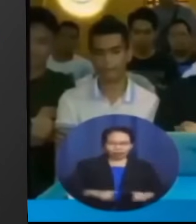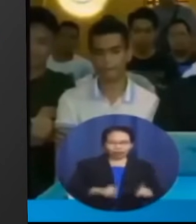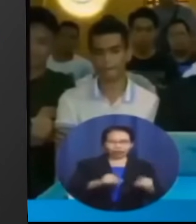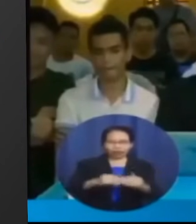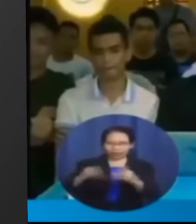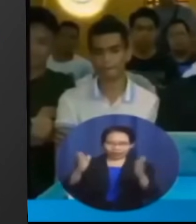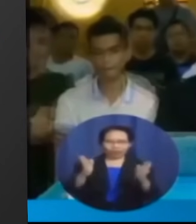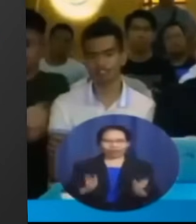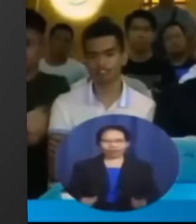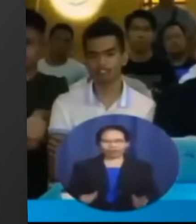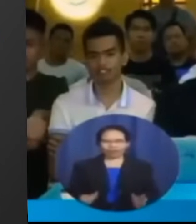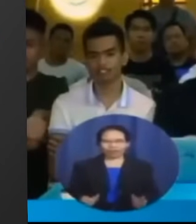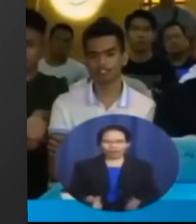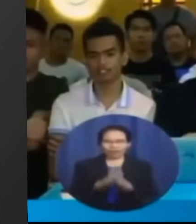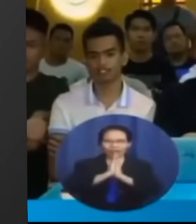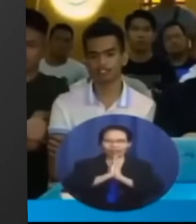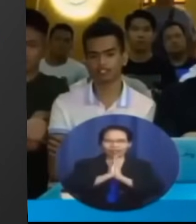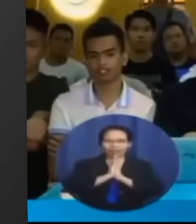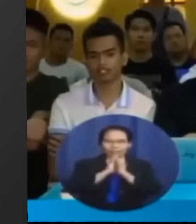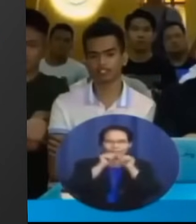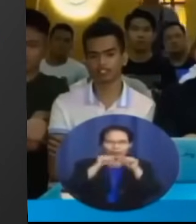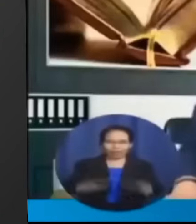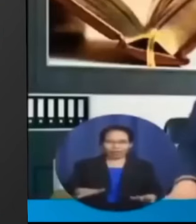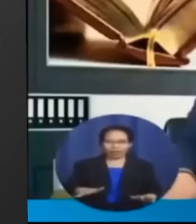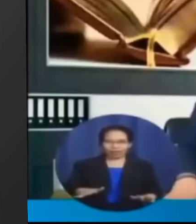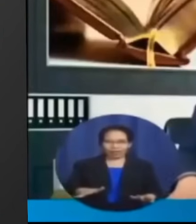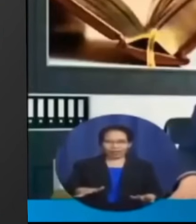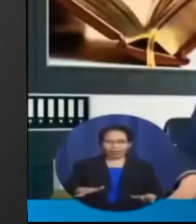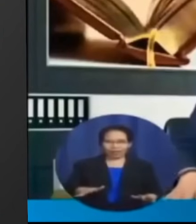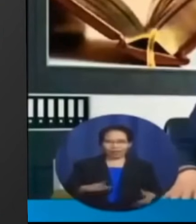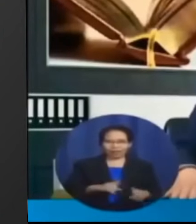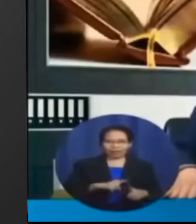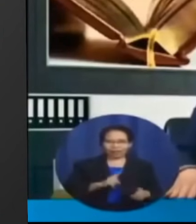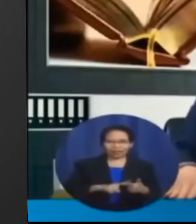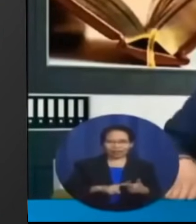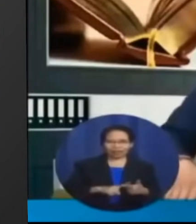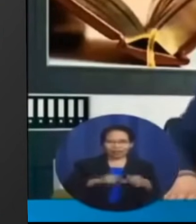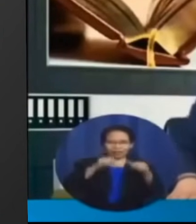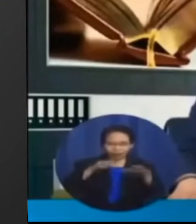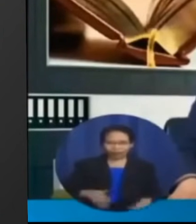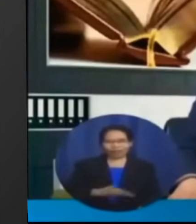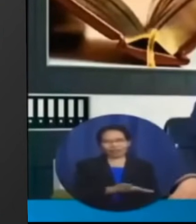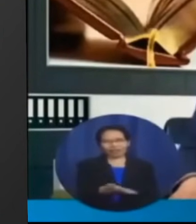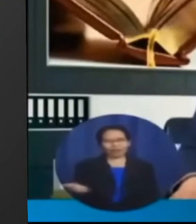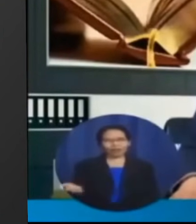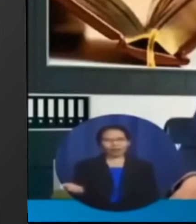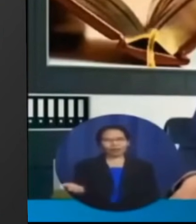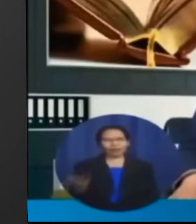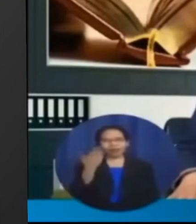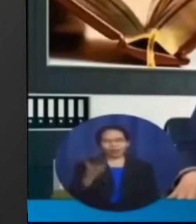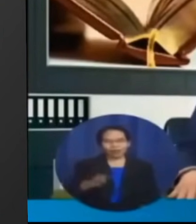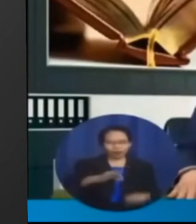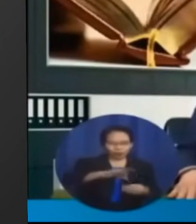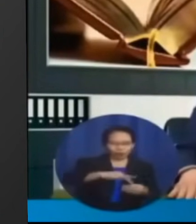sa leader, hihingi ng basbas. Pagka binasbasan ka, ikaw